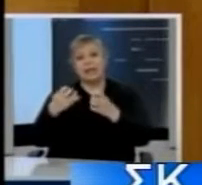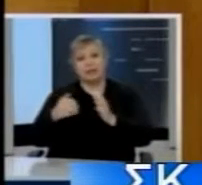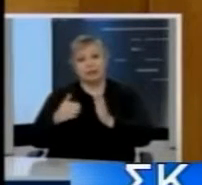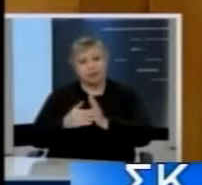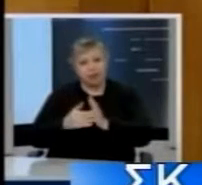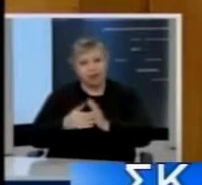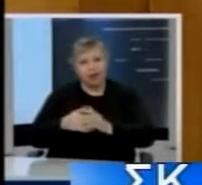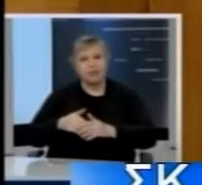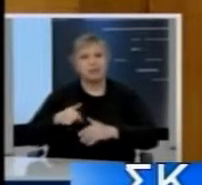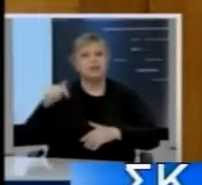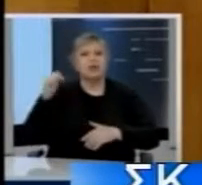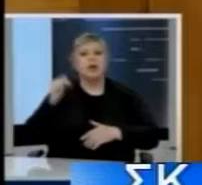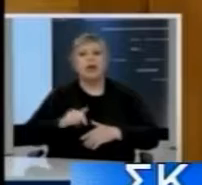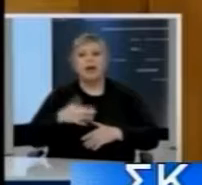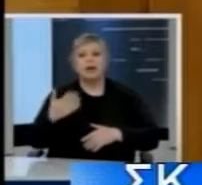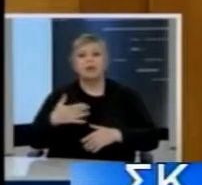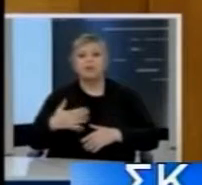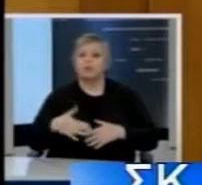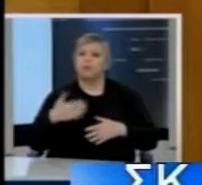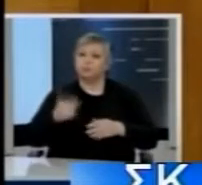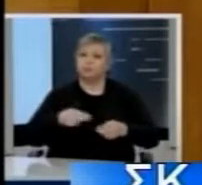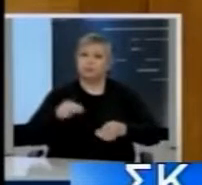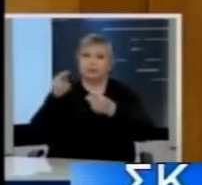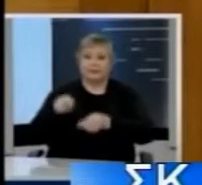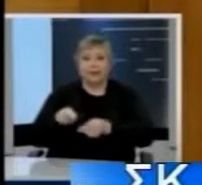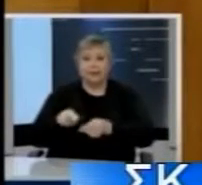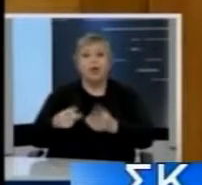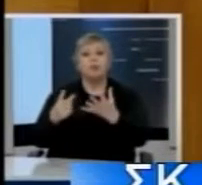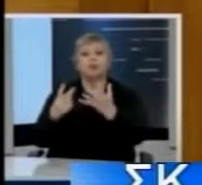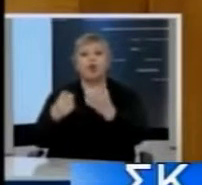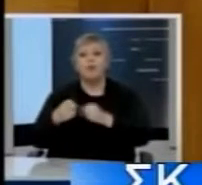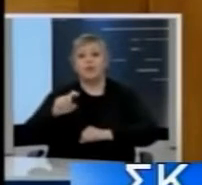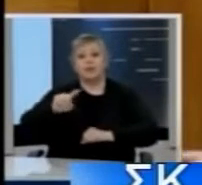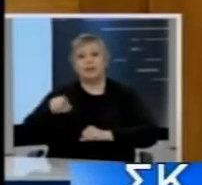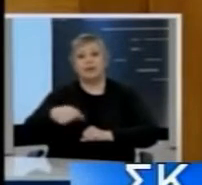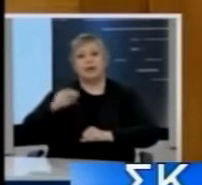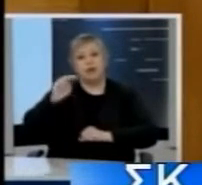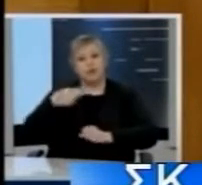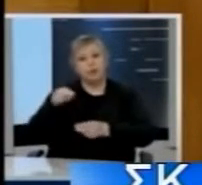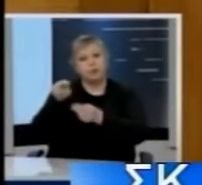φέτος 211 ευρώ αντί για 290, δηλαδή 79 ευρώ λιγότερα.